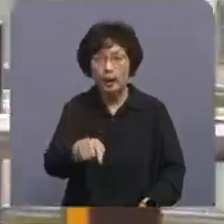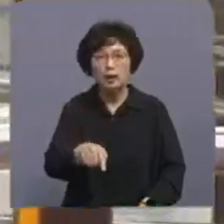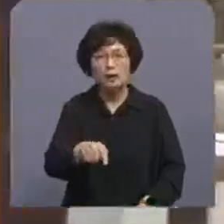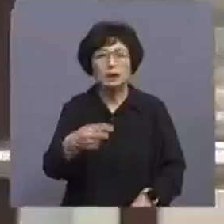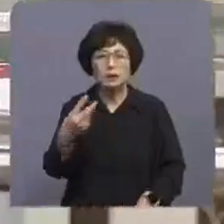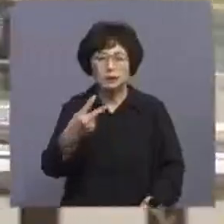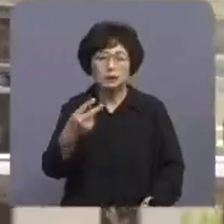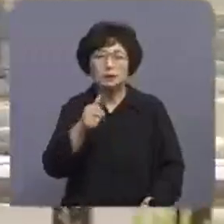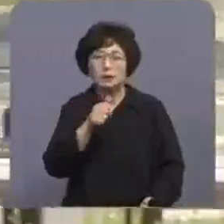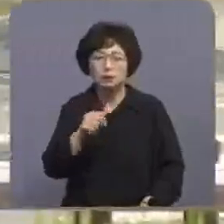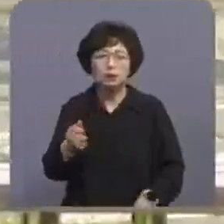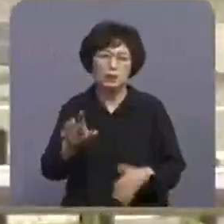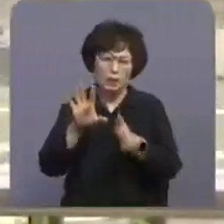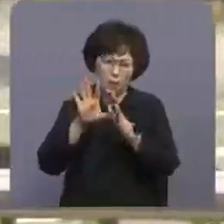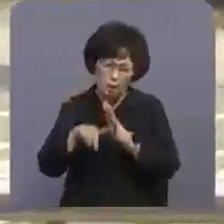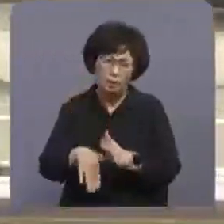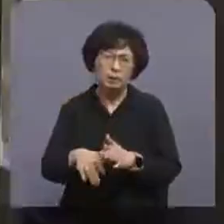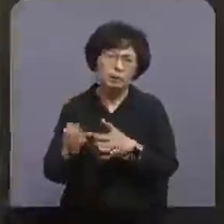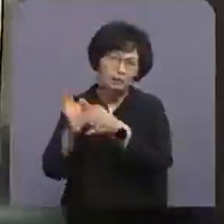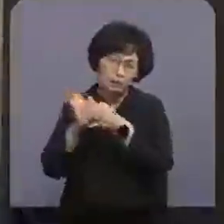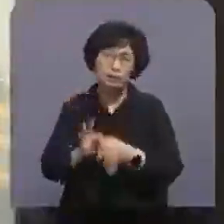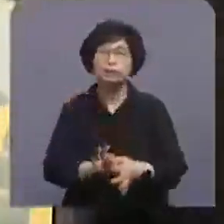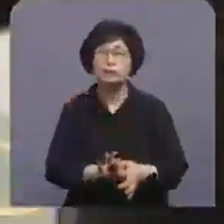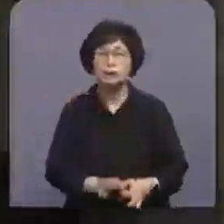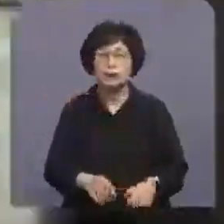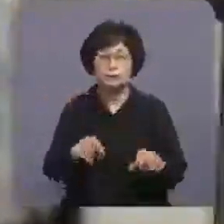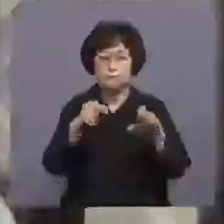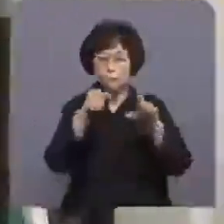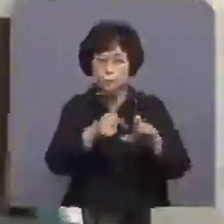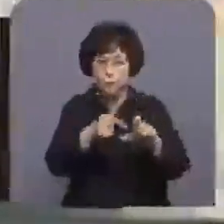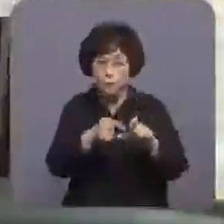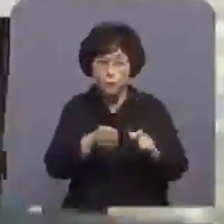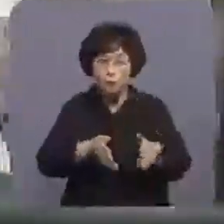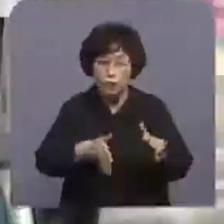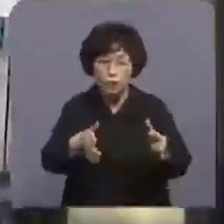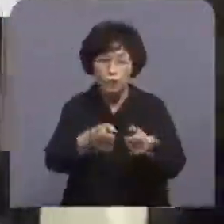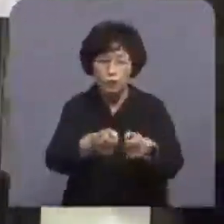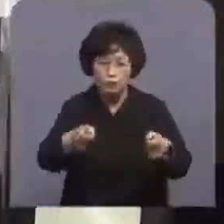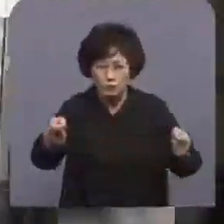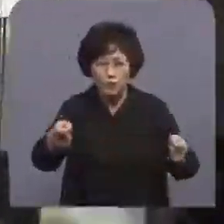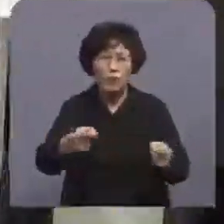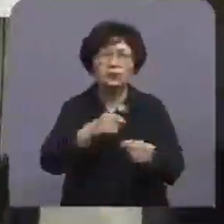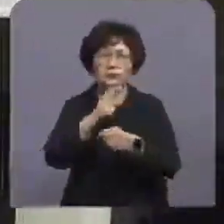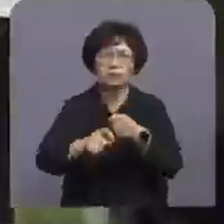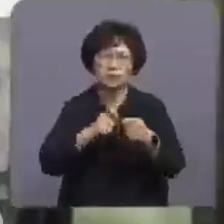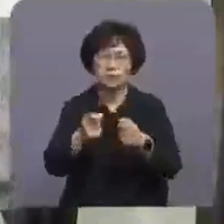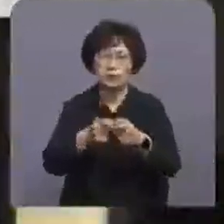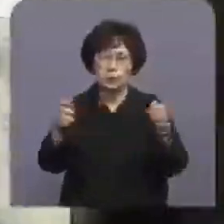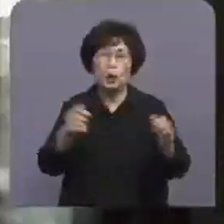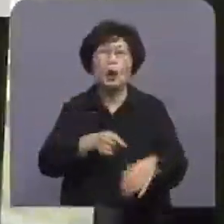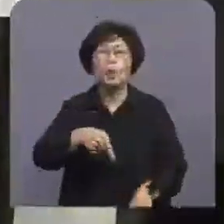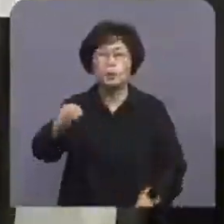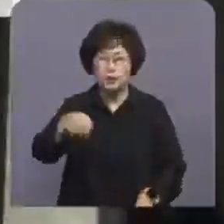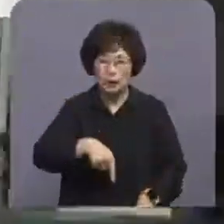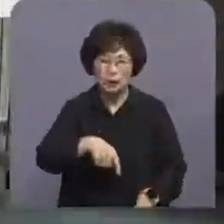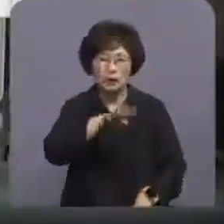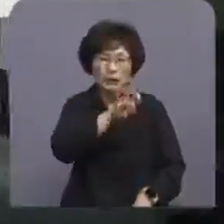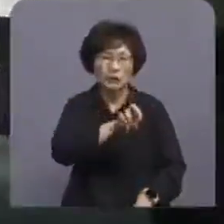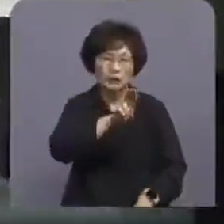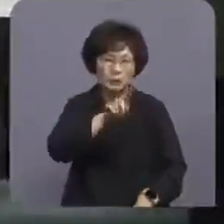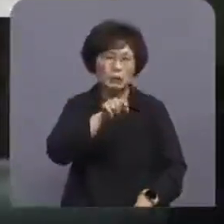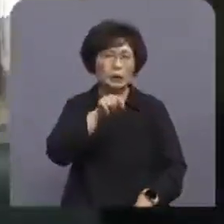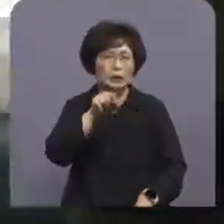공영제 시행 이후 그대로입니다. 하지만 평균 노선 거리는 최근 10여 년 사이 왕복